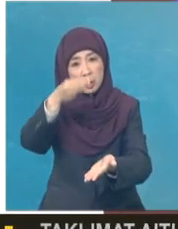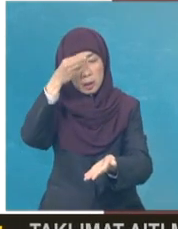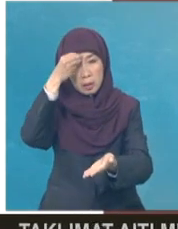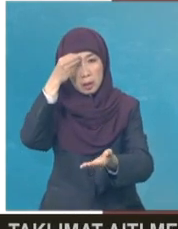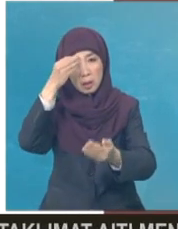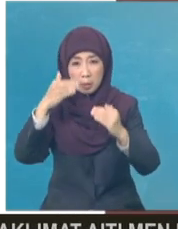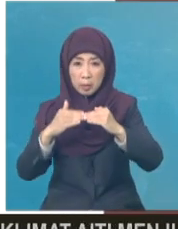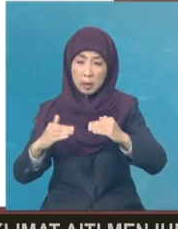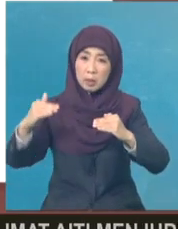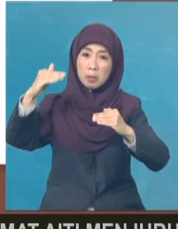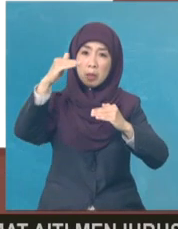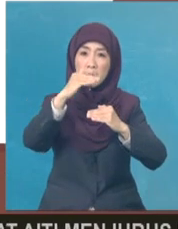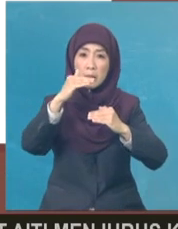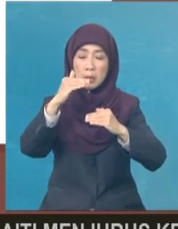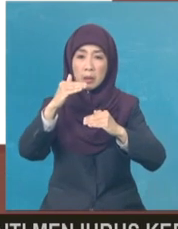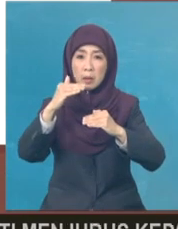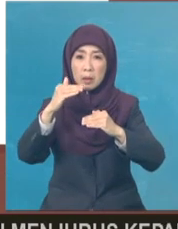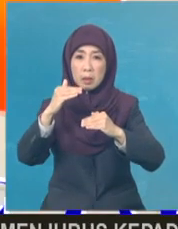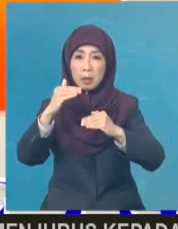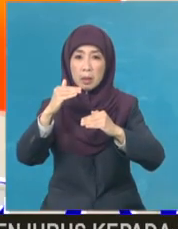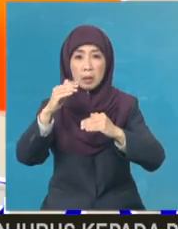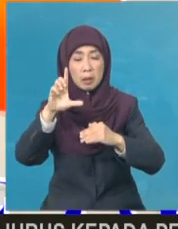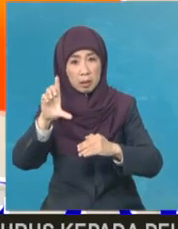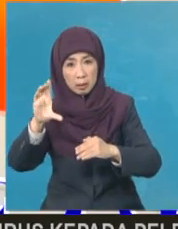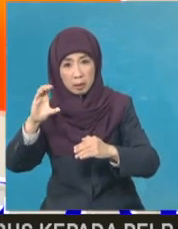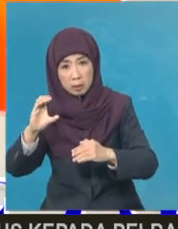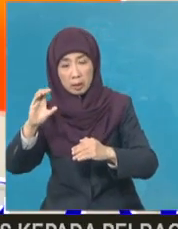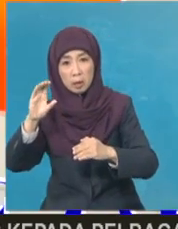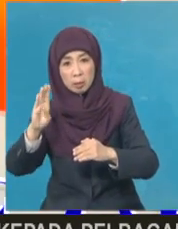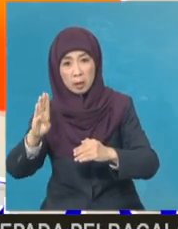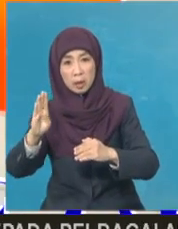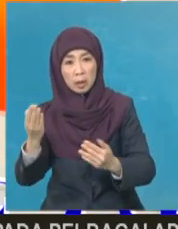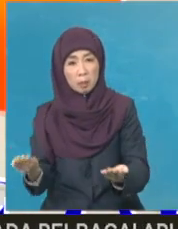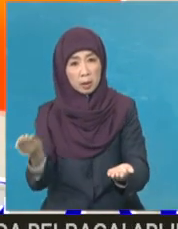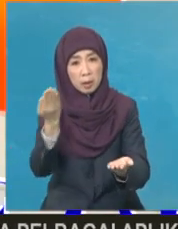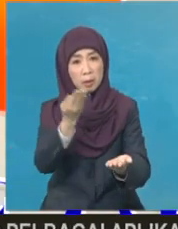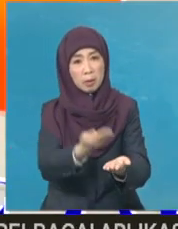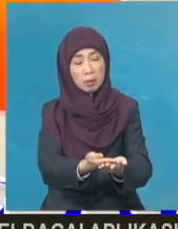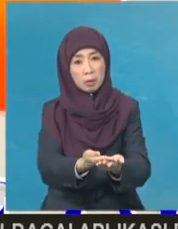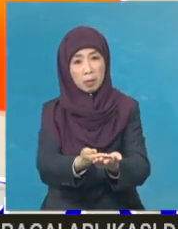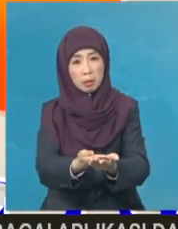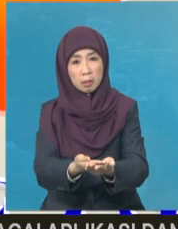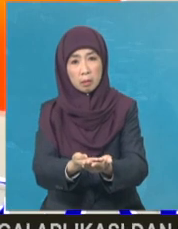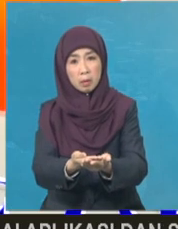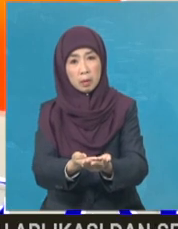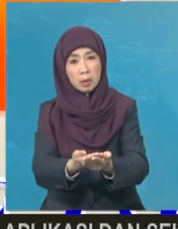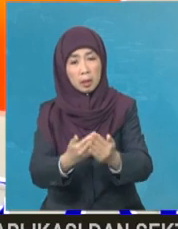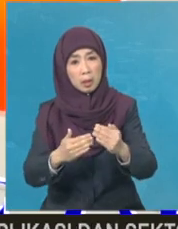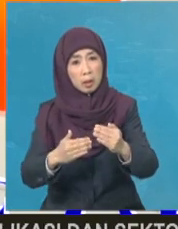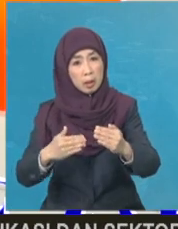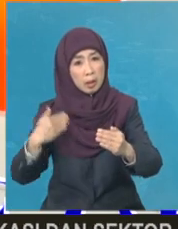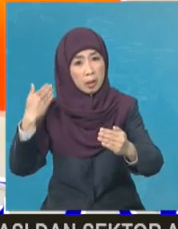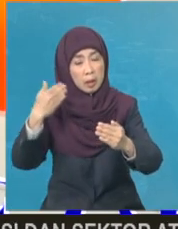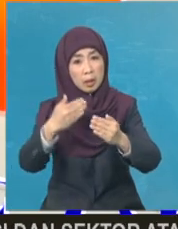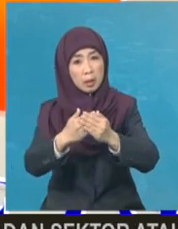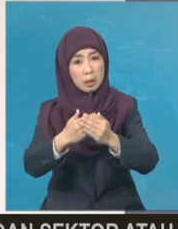peringkat lebih tinggi dilakukan oleh offices menawarkan hingga ke